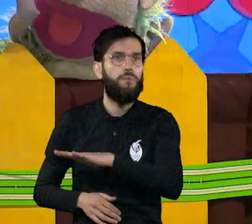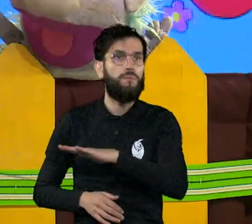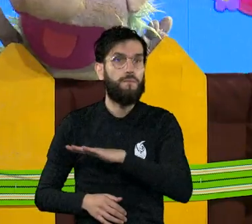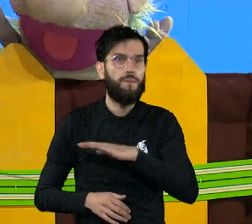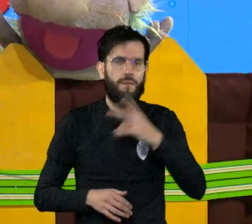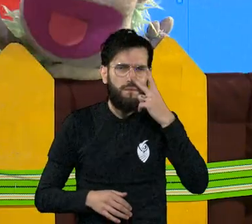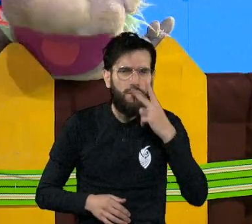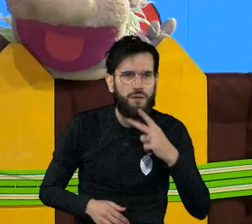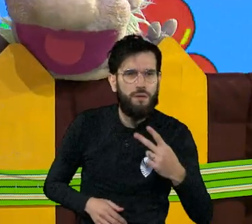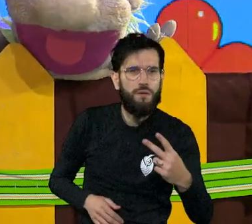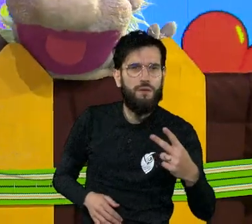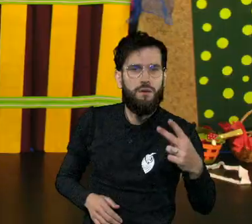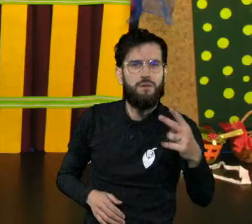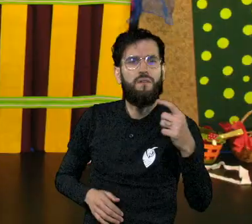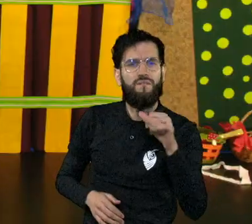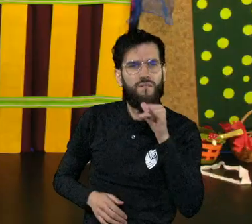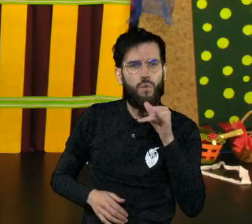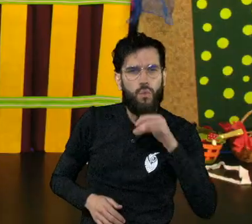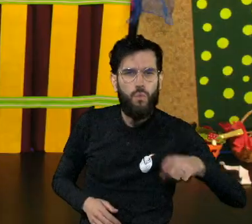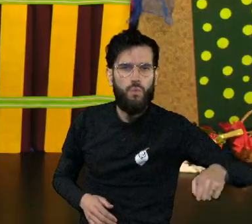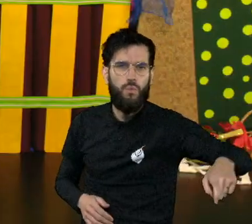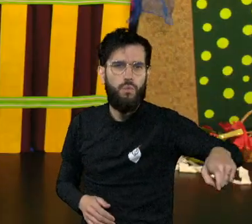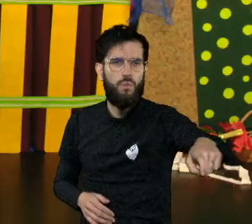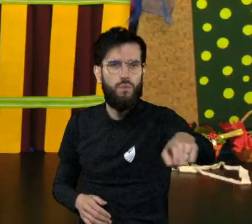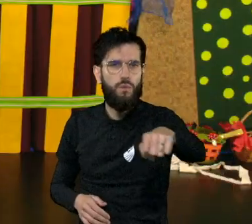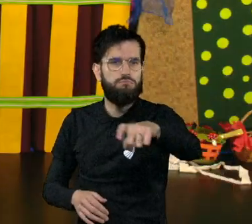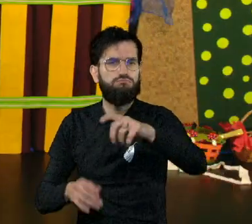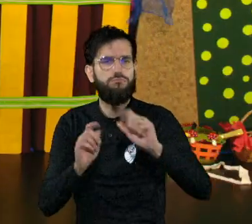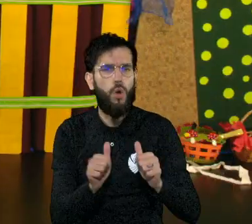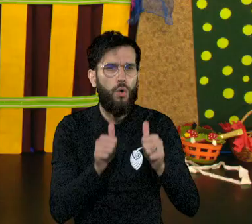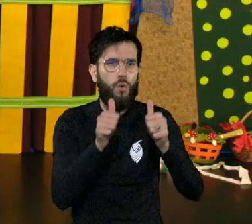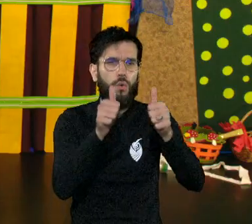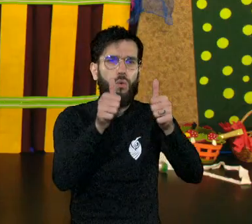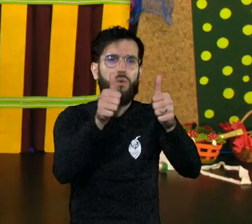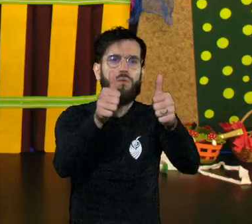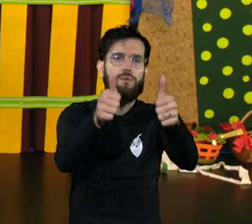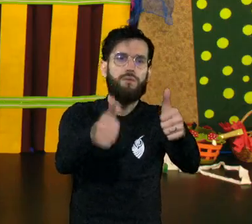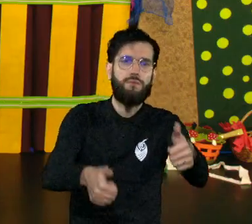je most. Cvičili sme dosť. A posledný krát.